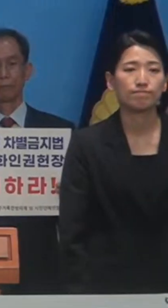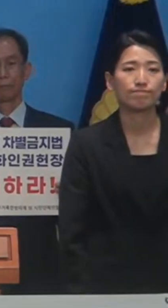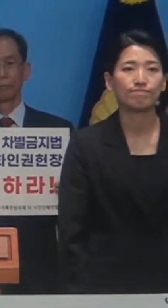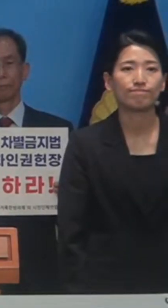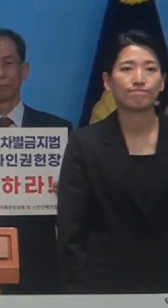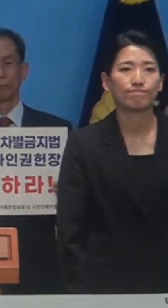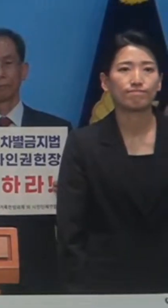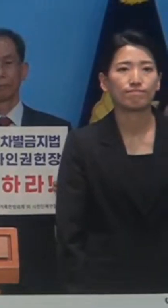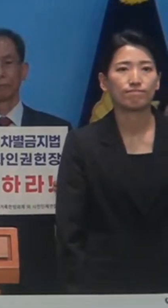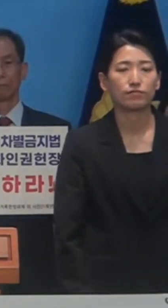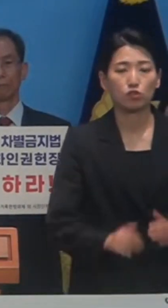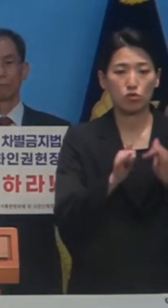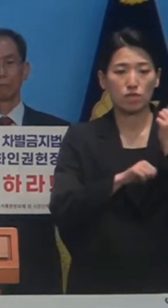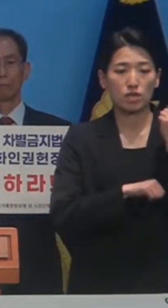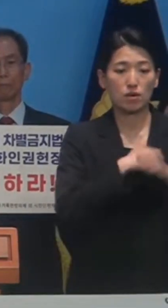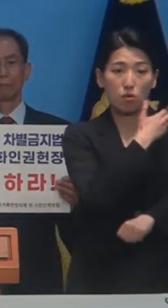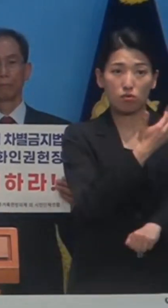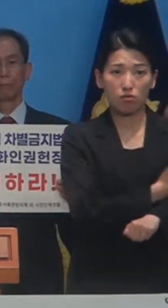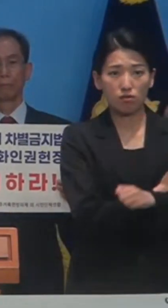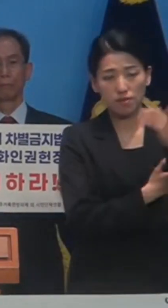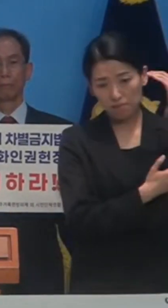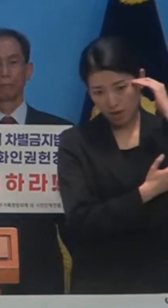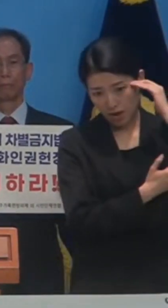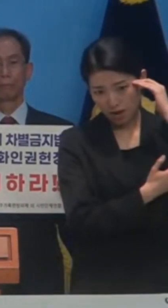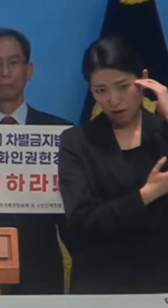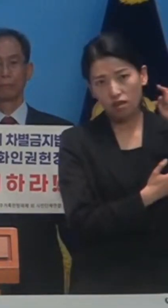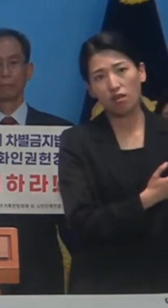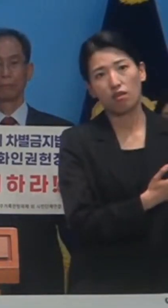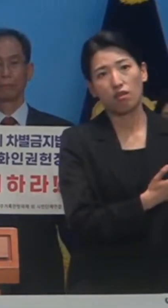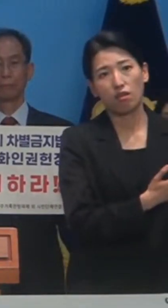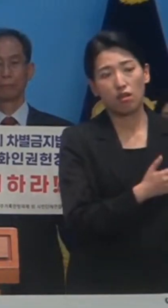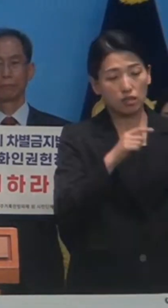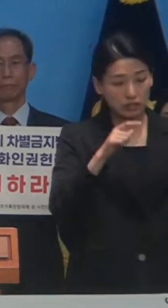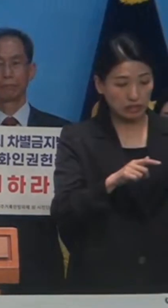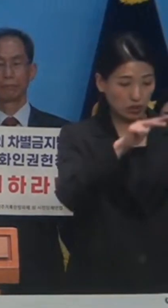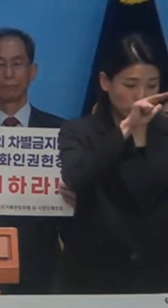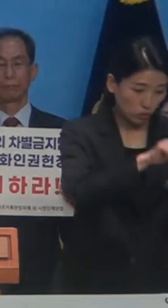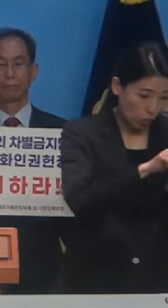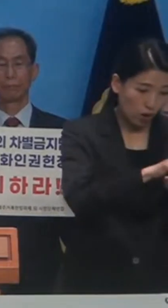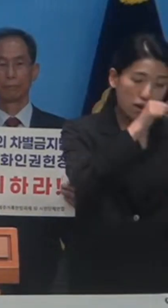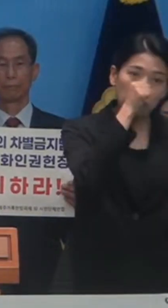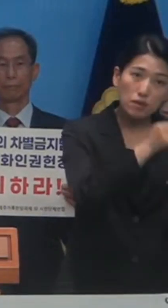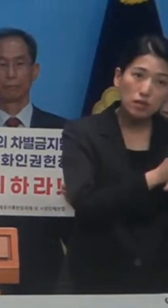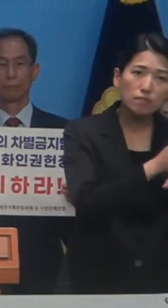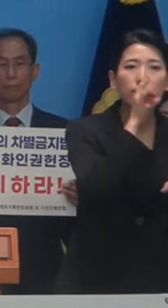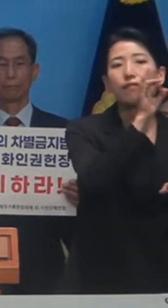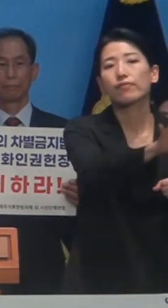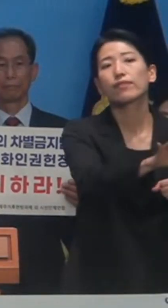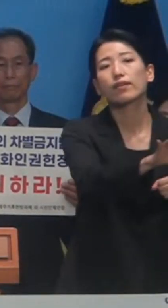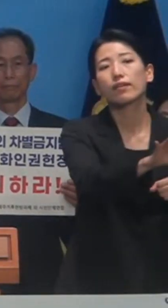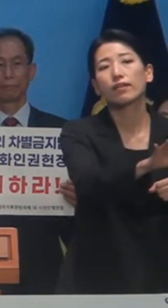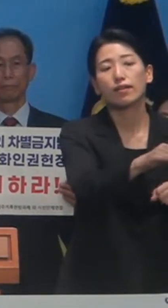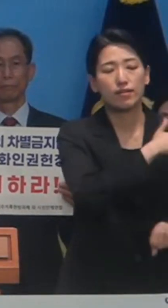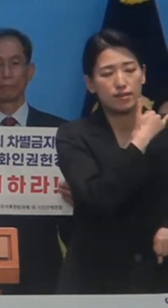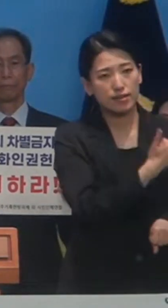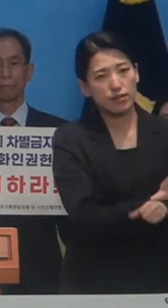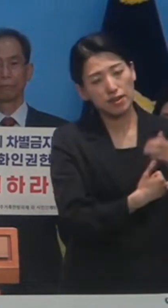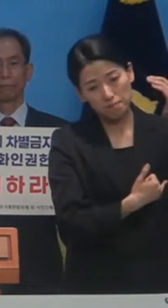지방자치단체가 국민 기본권을 침해하는 조례나 헌장을 제정하지 못하도록 역차별